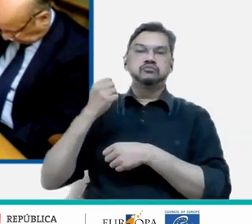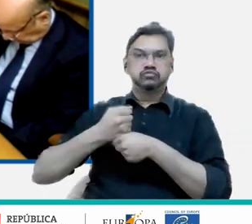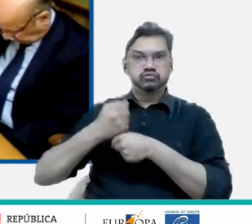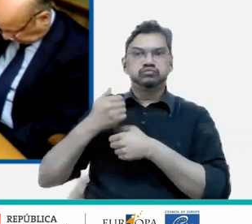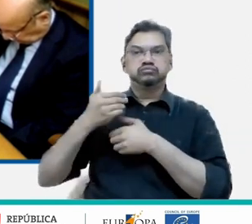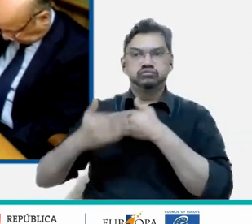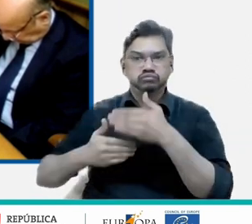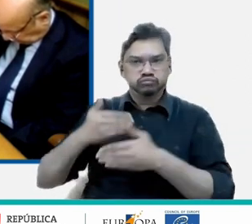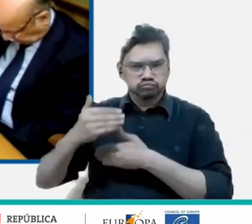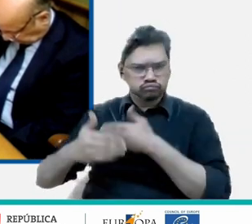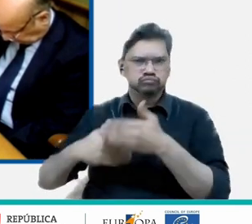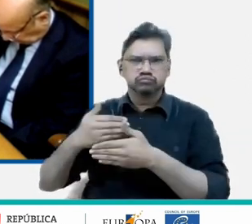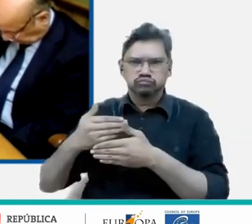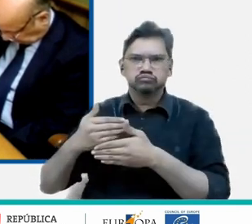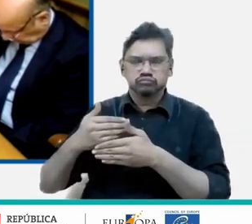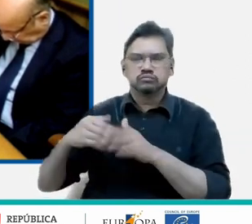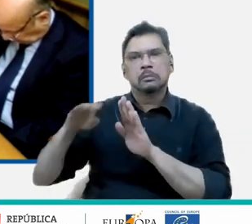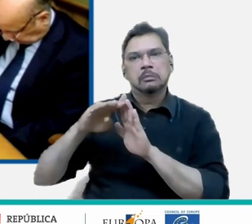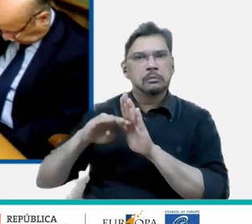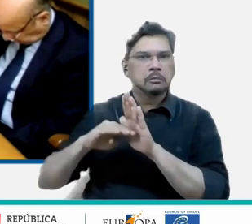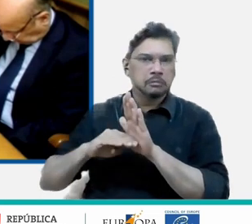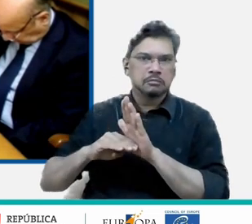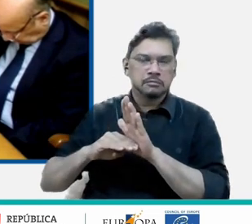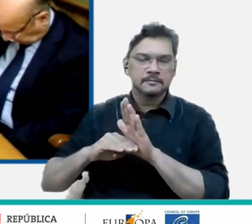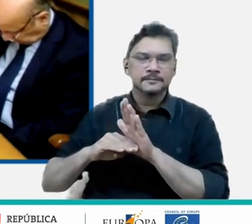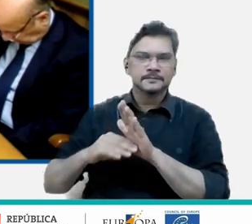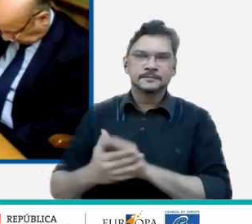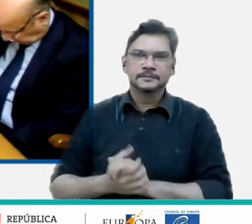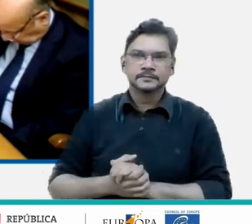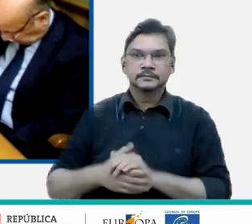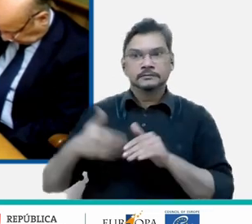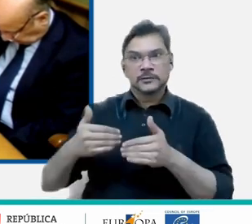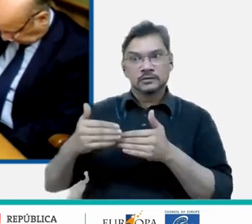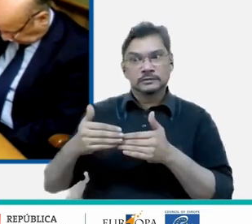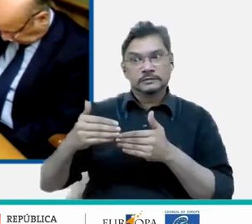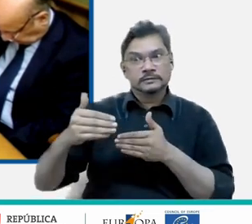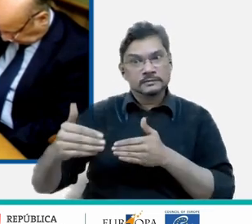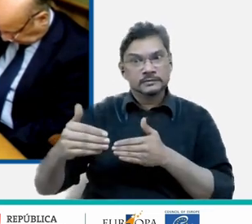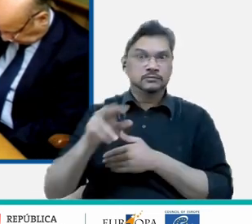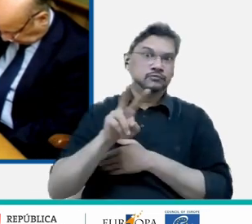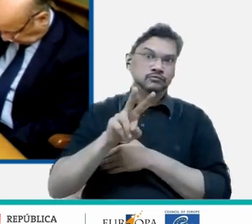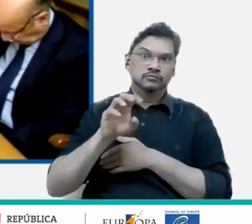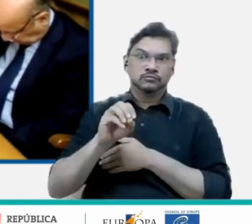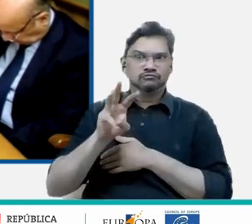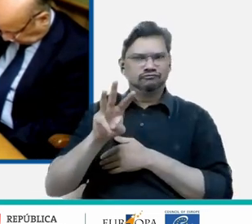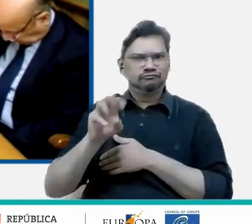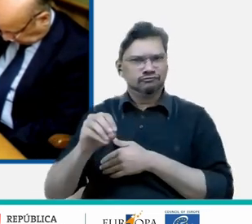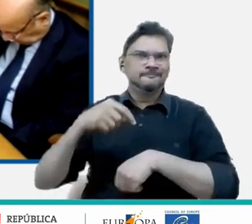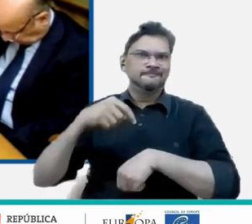2030. Присоединившись к глобальной сети городов мира, город Душанбе